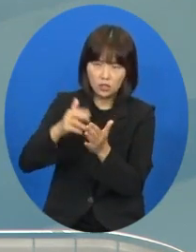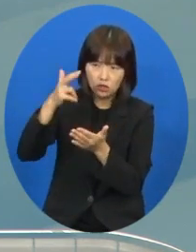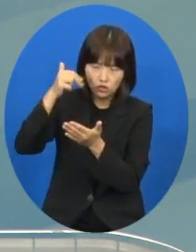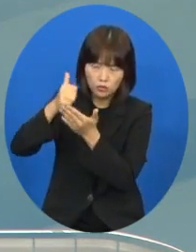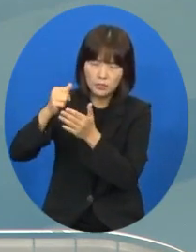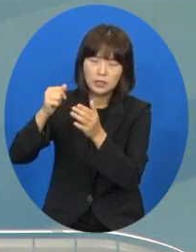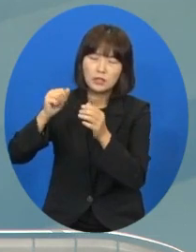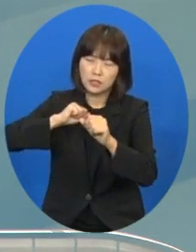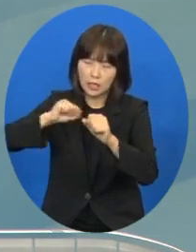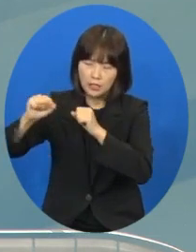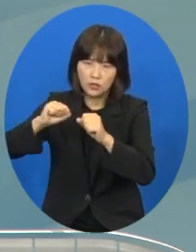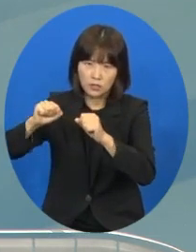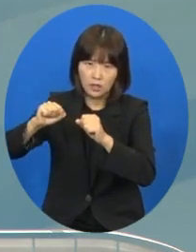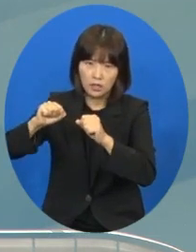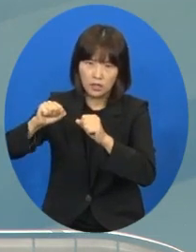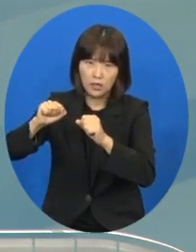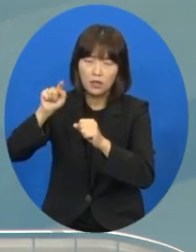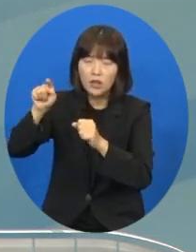것이다.